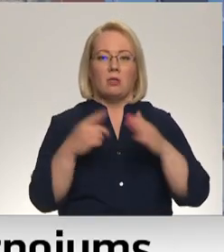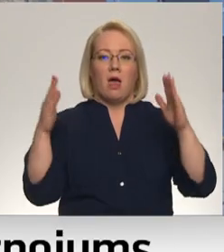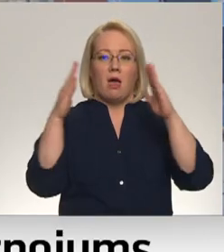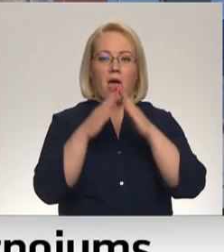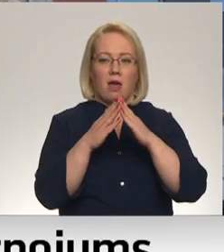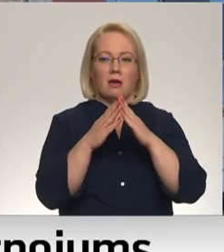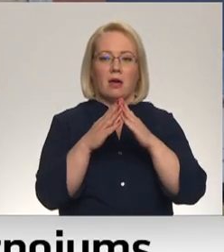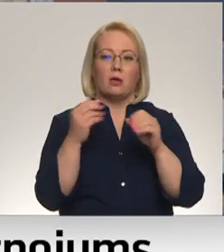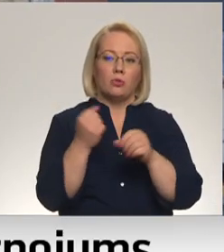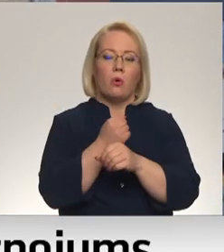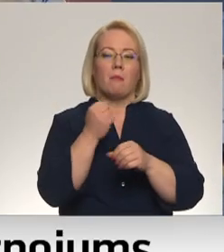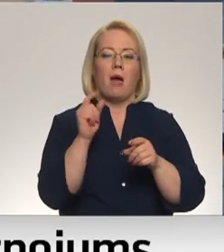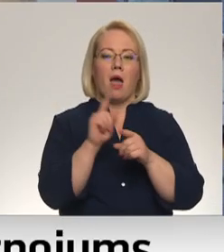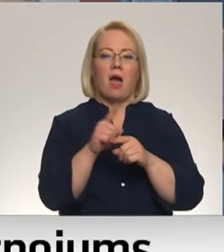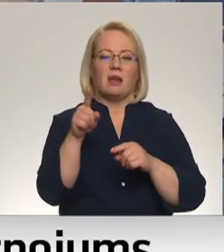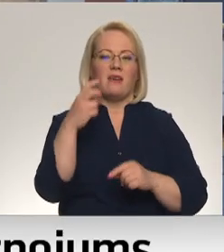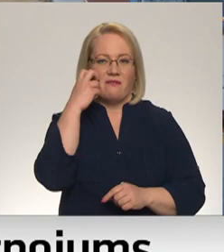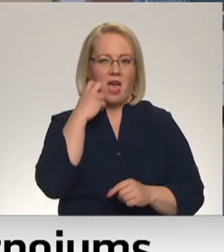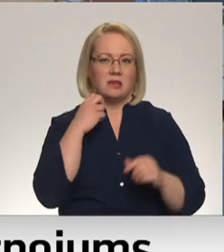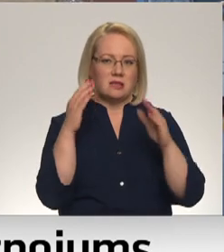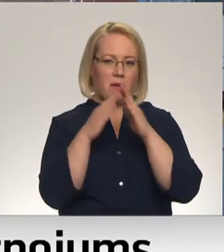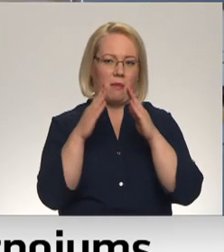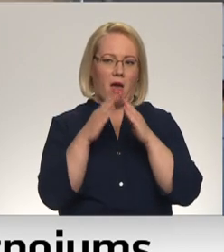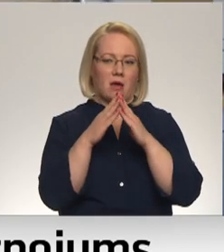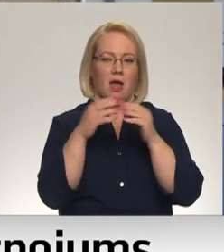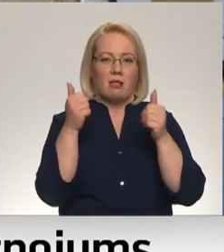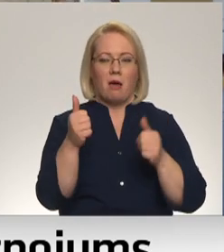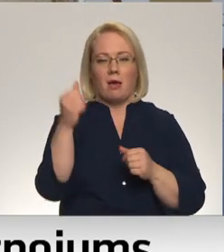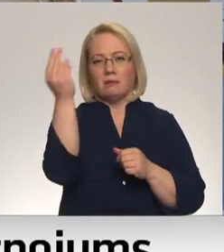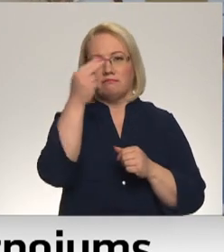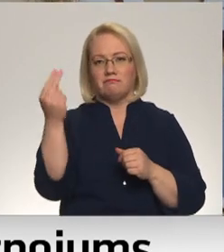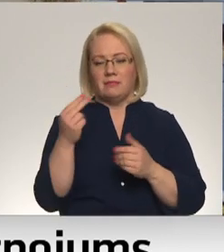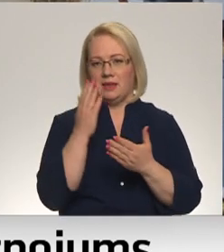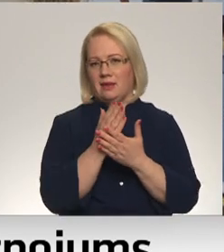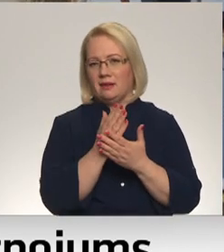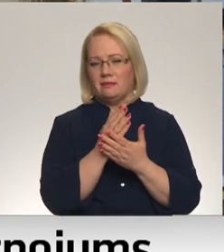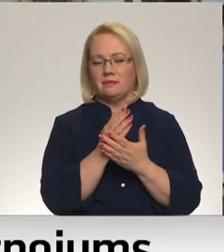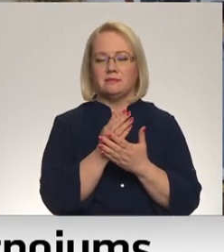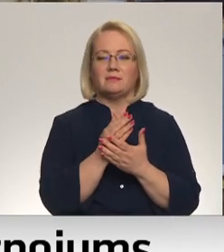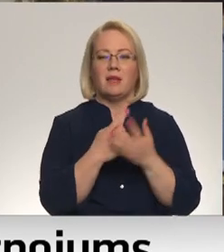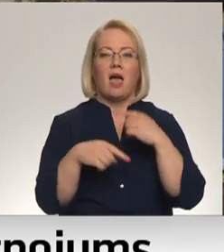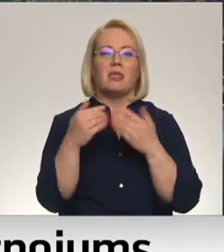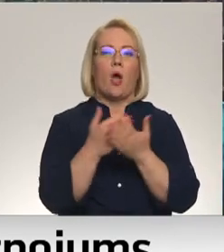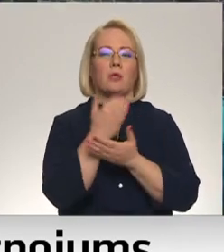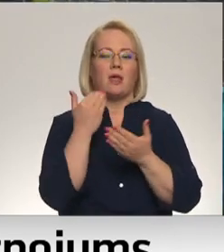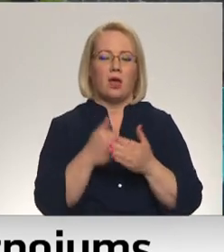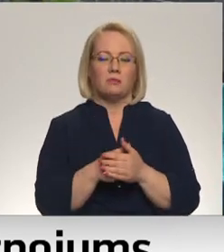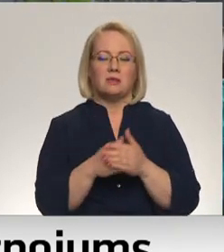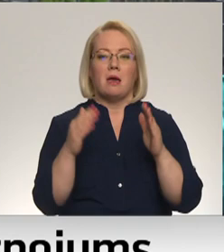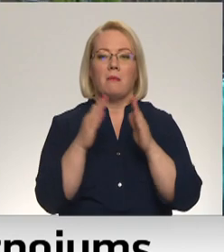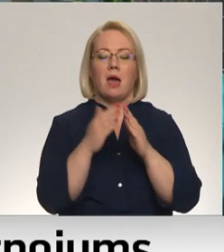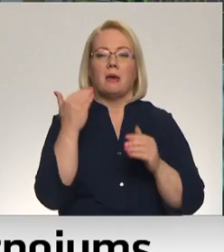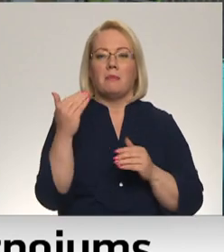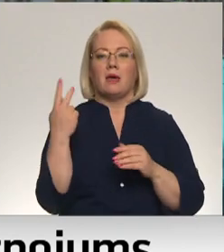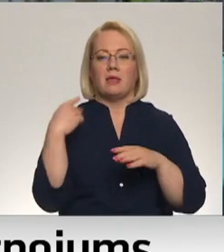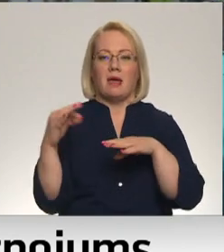nu, tomēr arī tāda pavece. Un tie ir labi, ka tur tāds atjauninājums nāk jau. Tas ir ļoti labi. Māja pieder mums ar